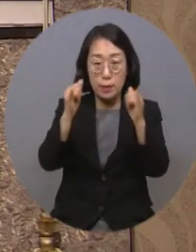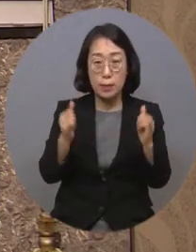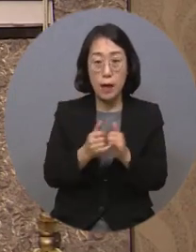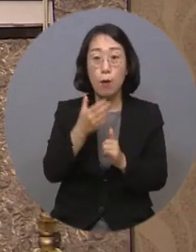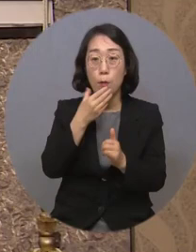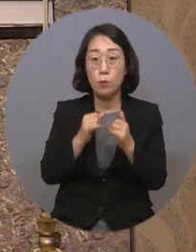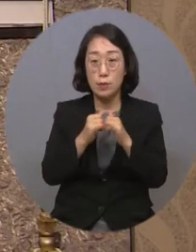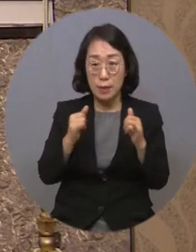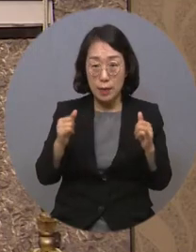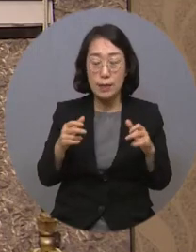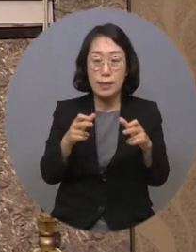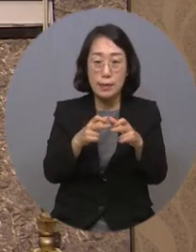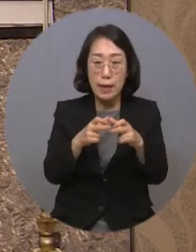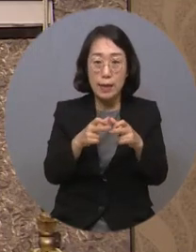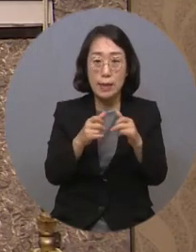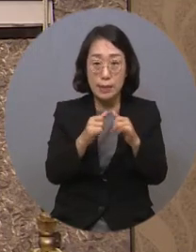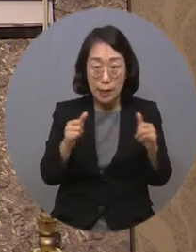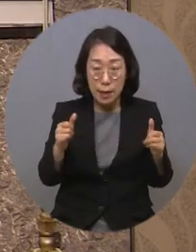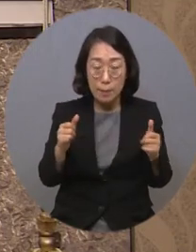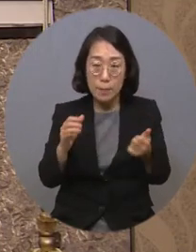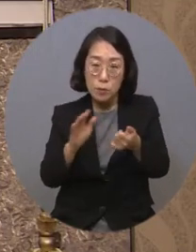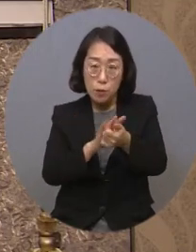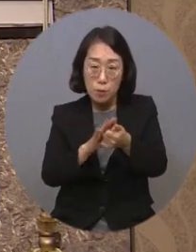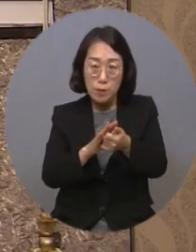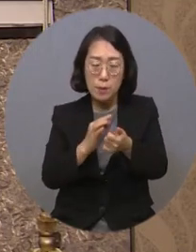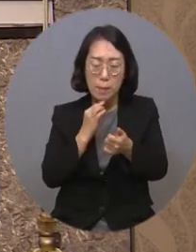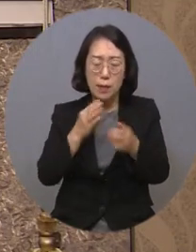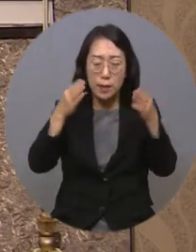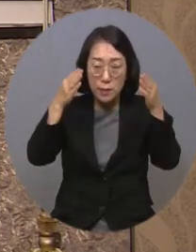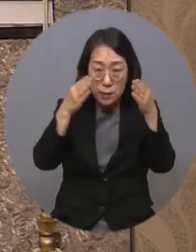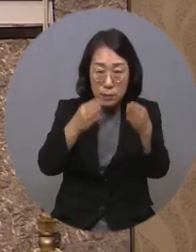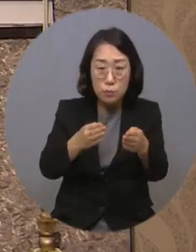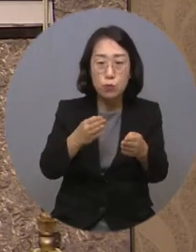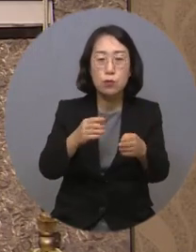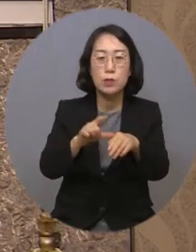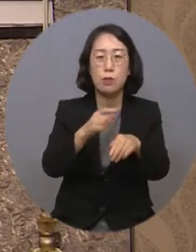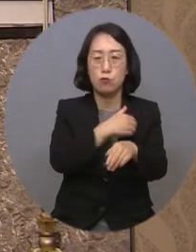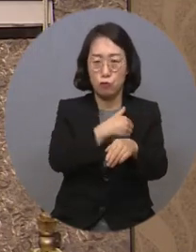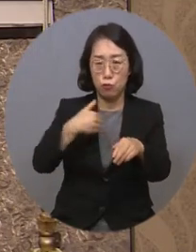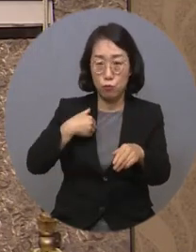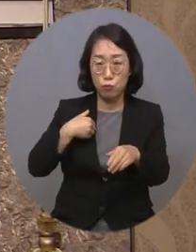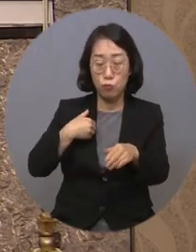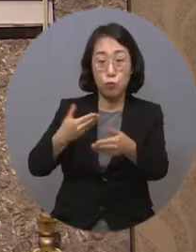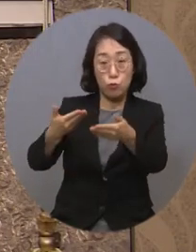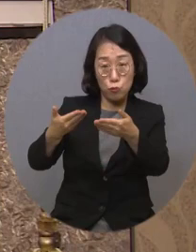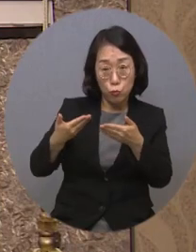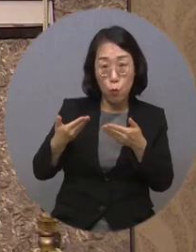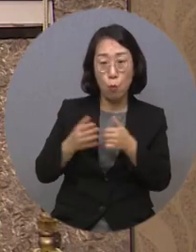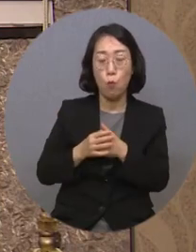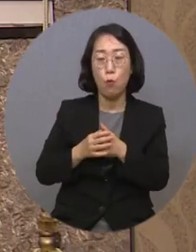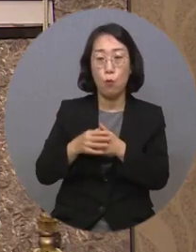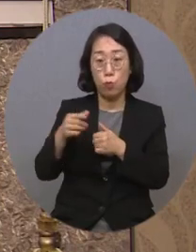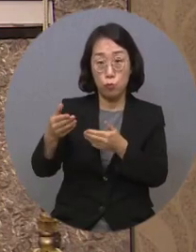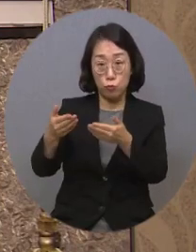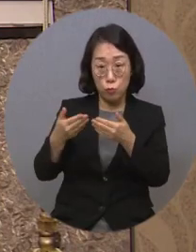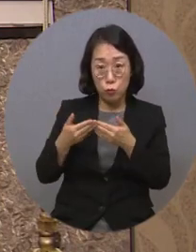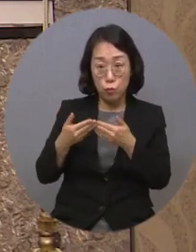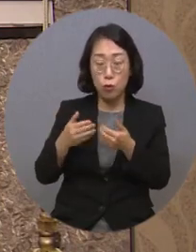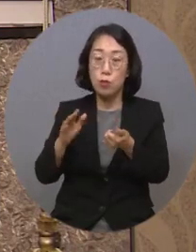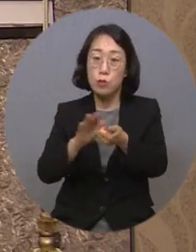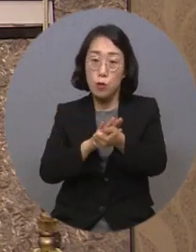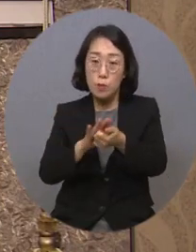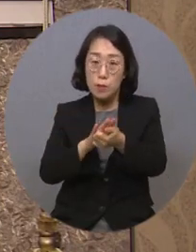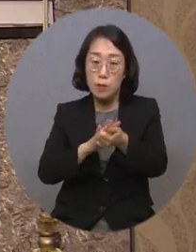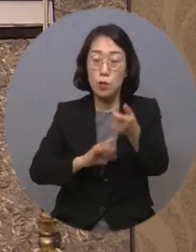우리 장애인 친구들에게 좀 양질의 서비스를 준비할 수 있는 시간도 주고 또 그런 시간들을 줌으로써 또